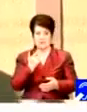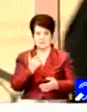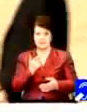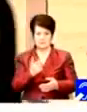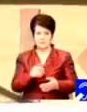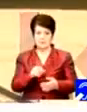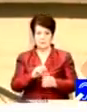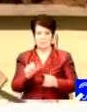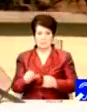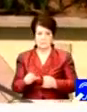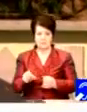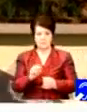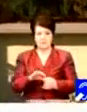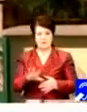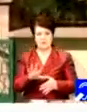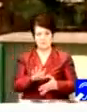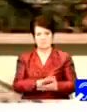conducă parchetul european.